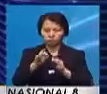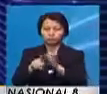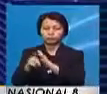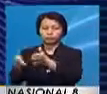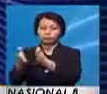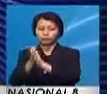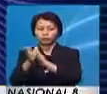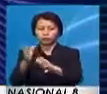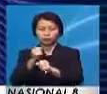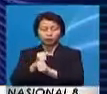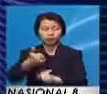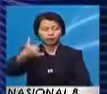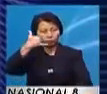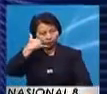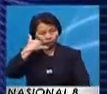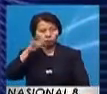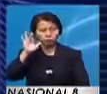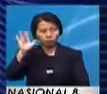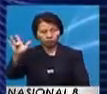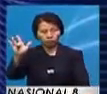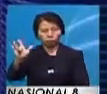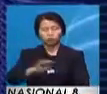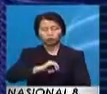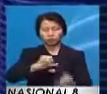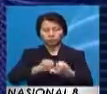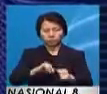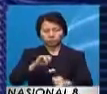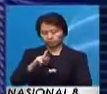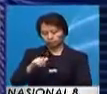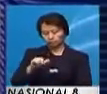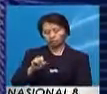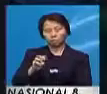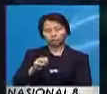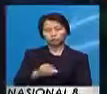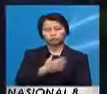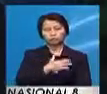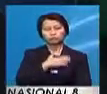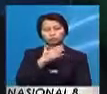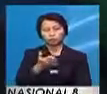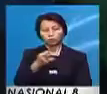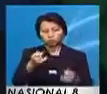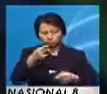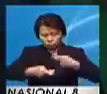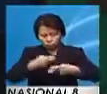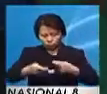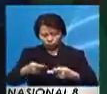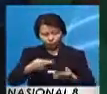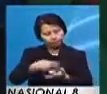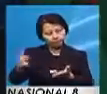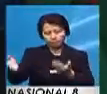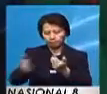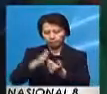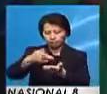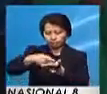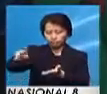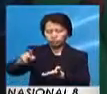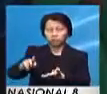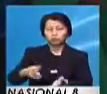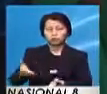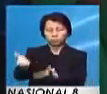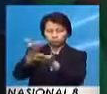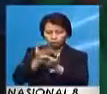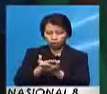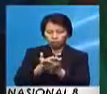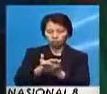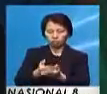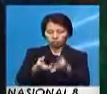pemohon dapat dihubungi. Jabatan Kastam juga komited mempercepat proses pulang balik bagi kes yang mengemukakan